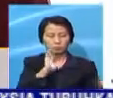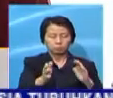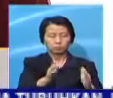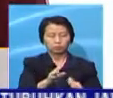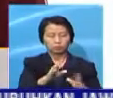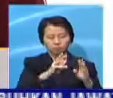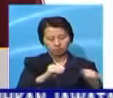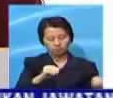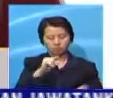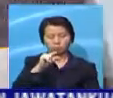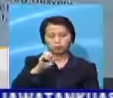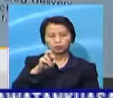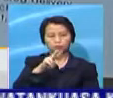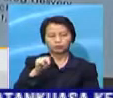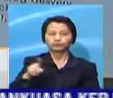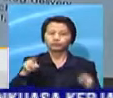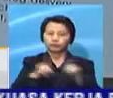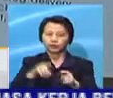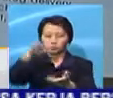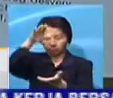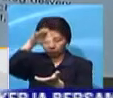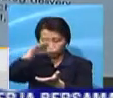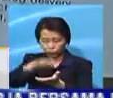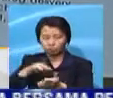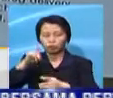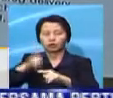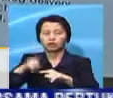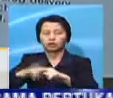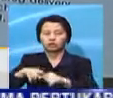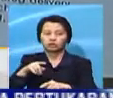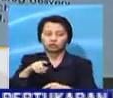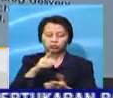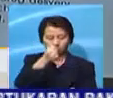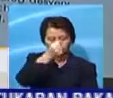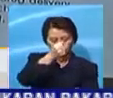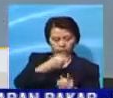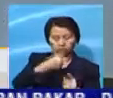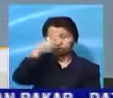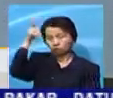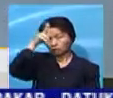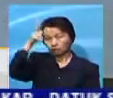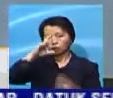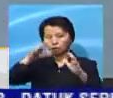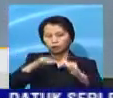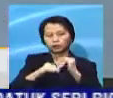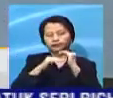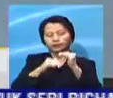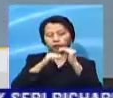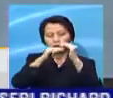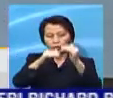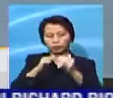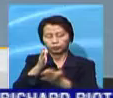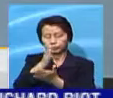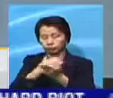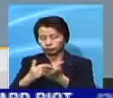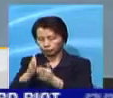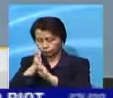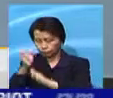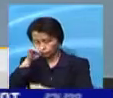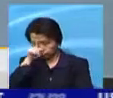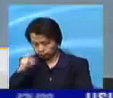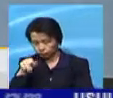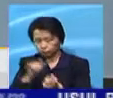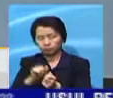Gran ini Selaras hasrat mengurangkan kebergantungan dana Gran daripada kerajaan secara berperingkat sektor tumpuan di bawah